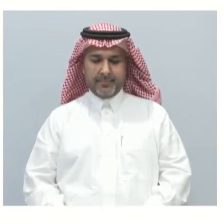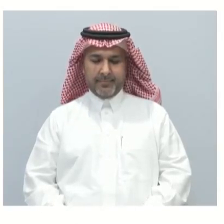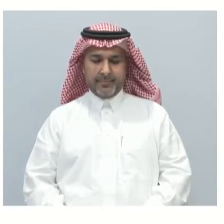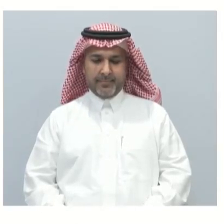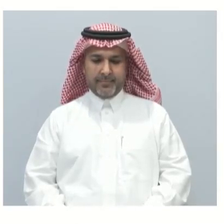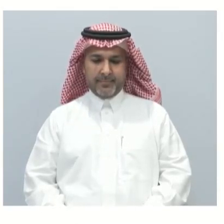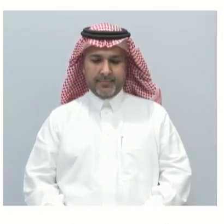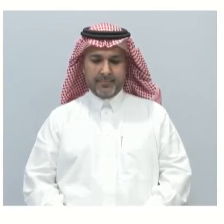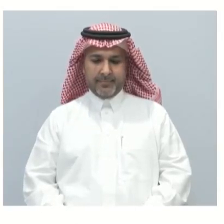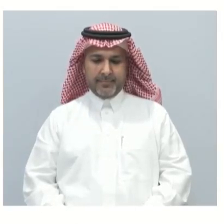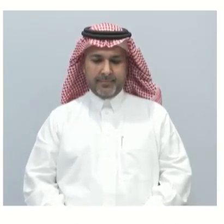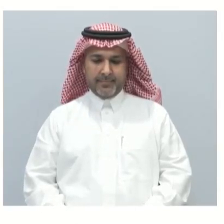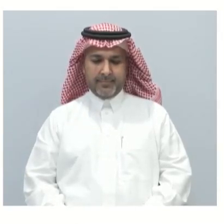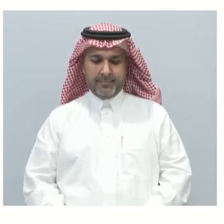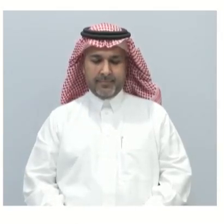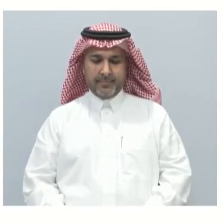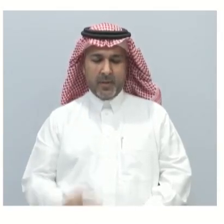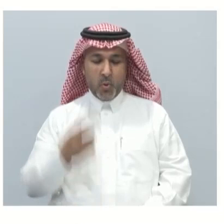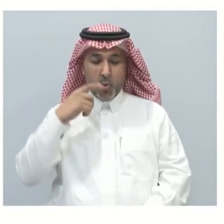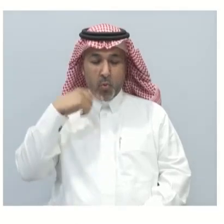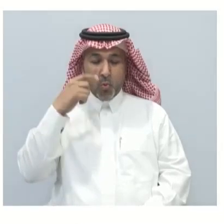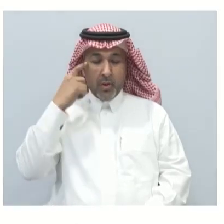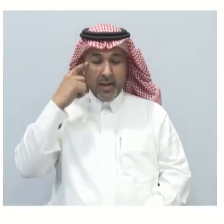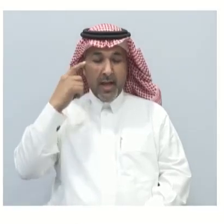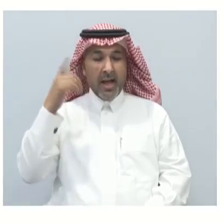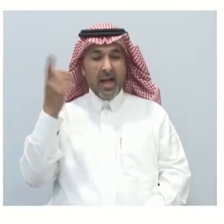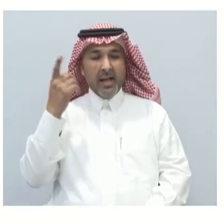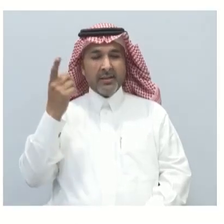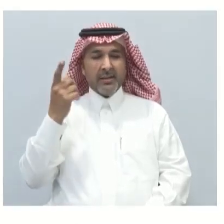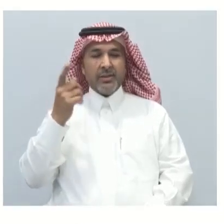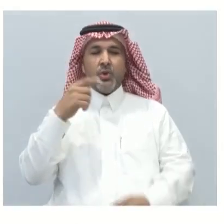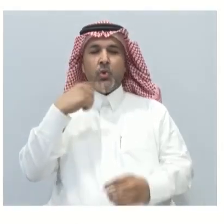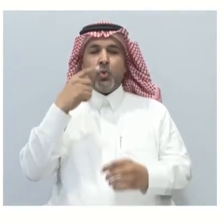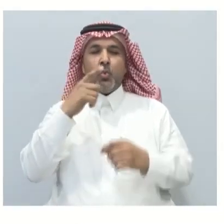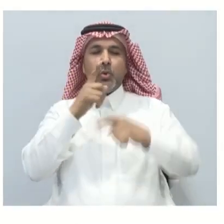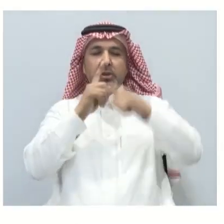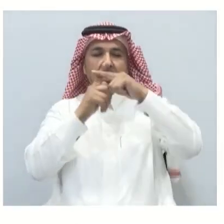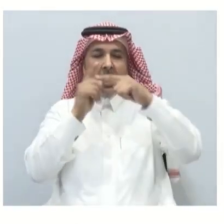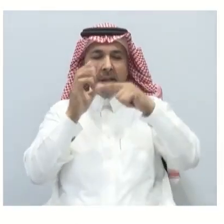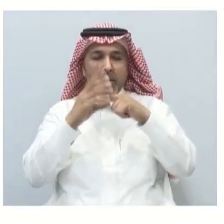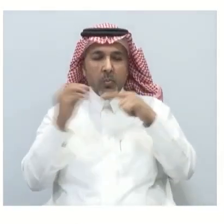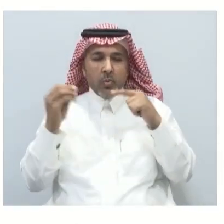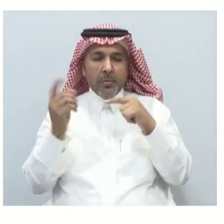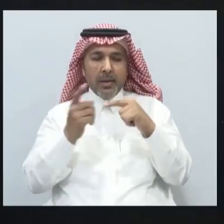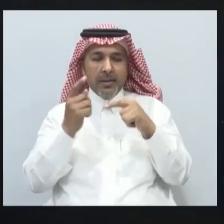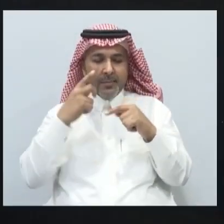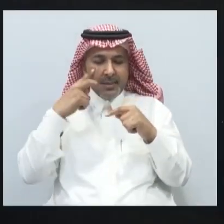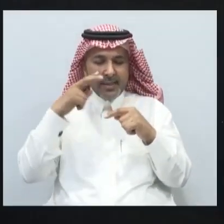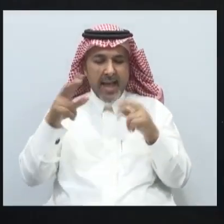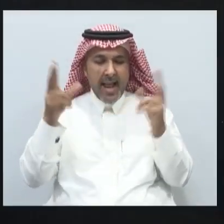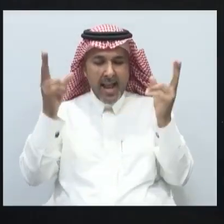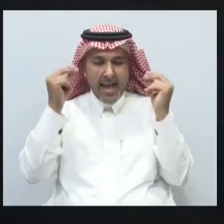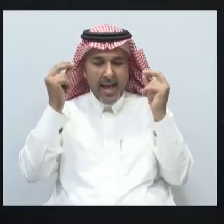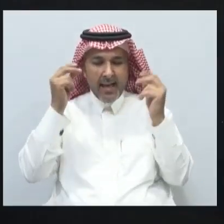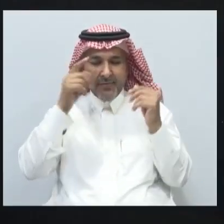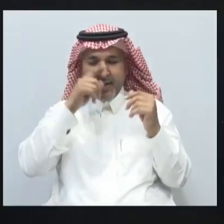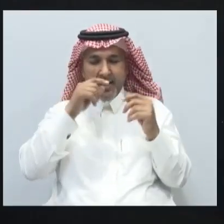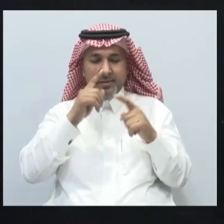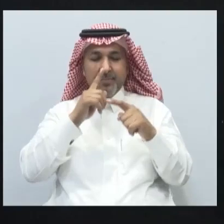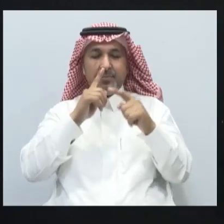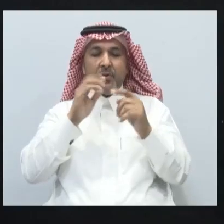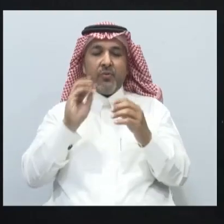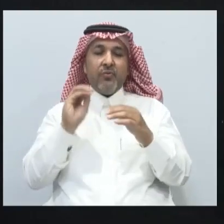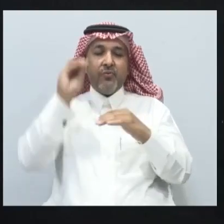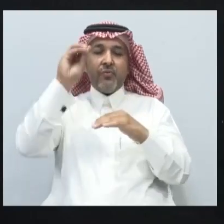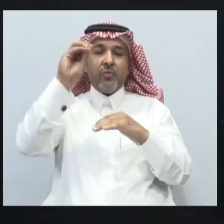زوجي فاحنا نقول ان هذا الكلام صحيح ان لازم يطلع موجب او سالب ولكن في العبارات الاسيه احنا قلنا ان لابد